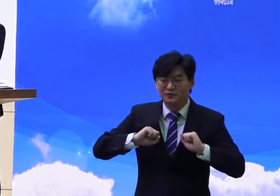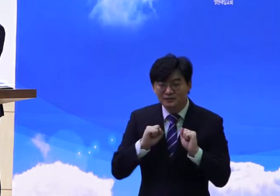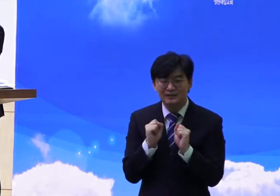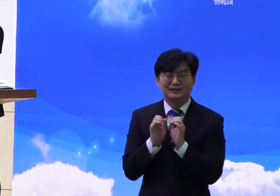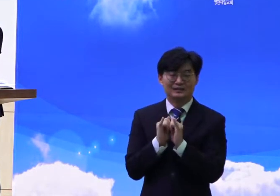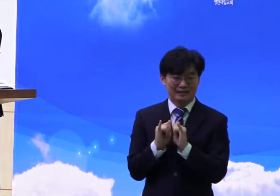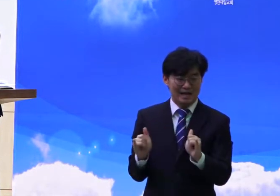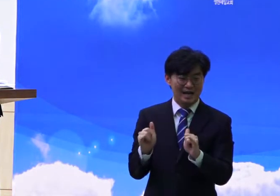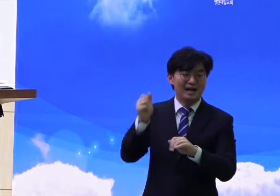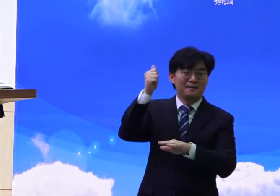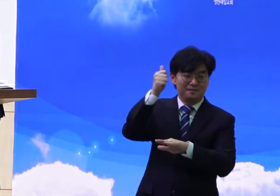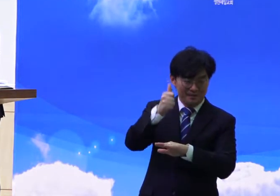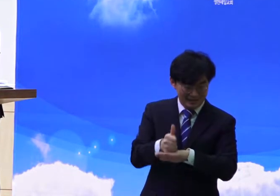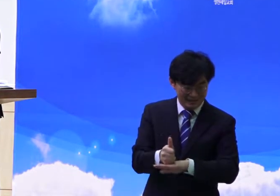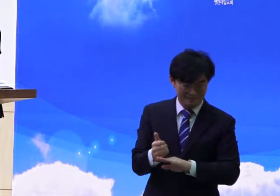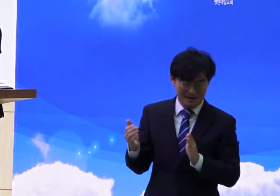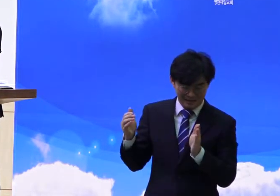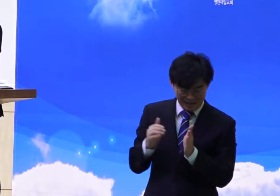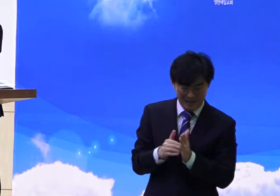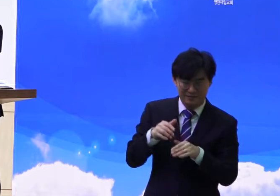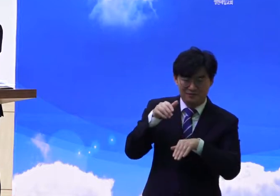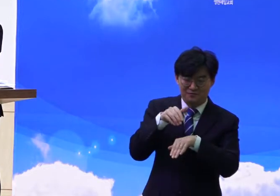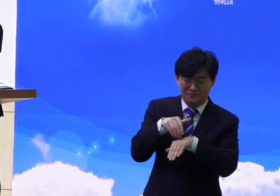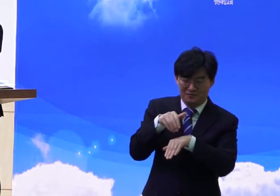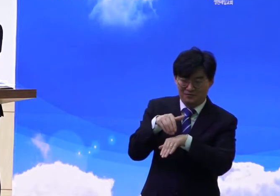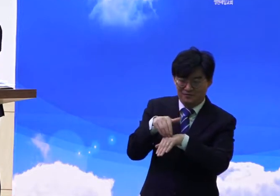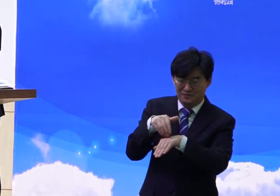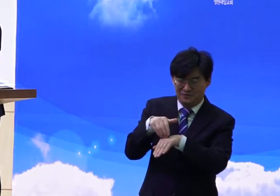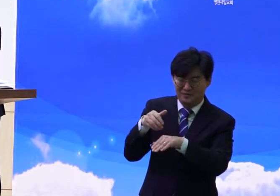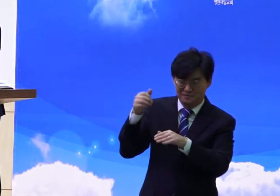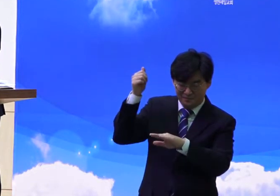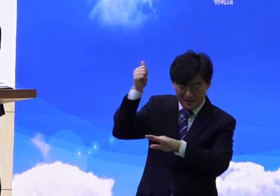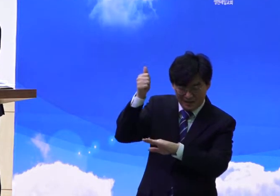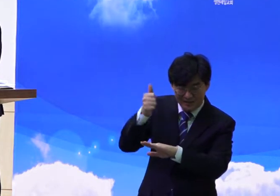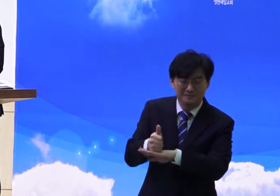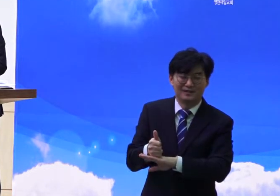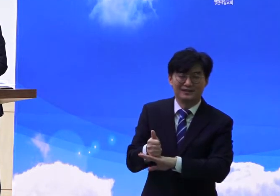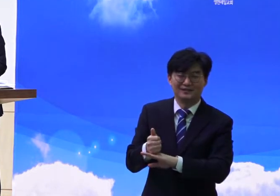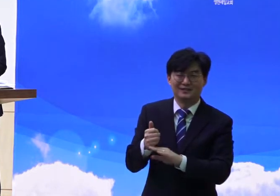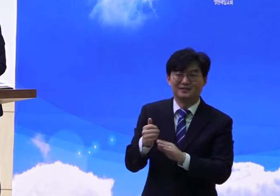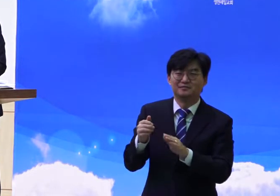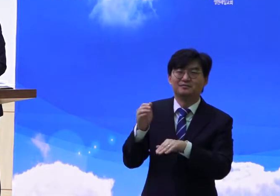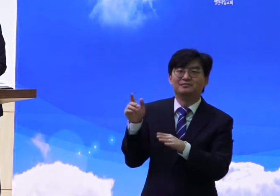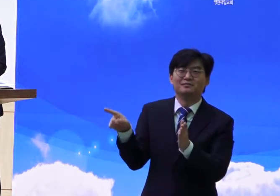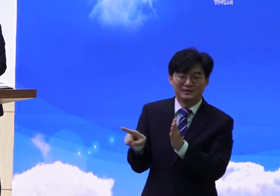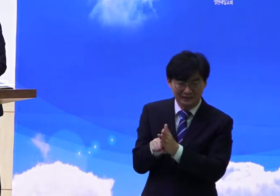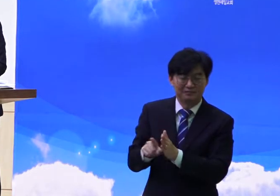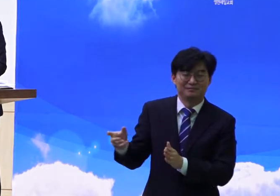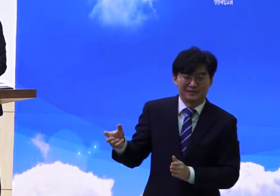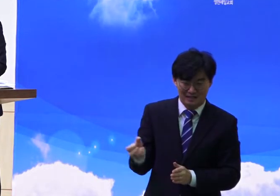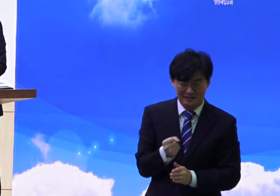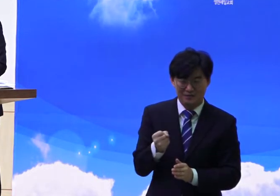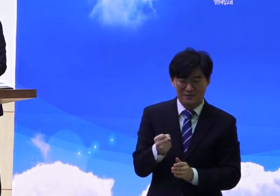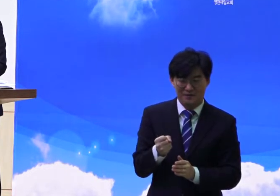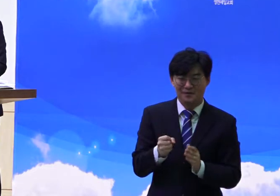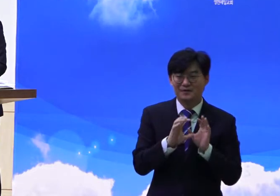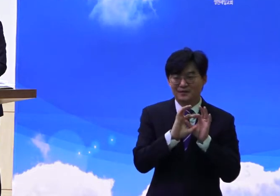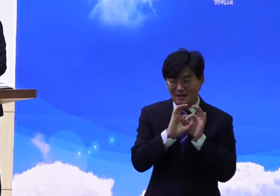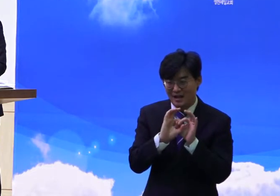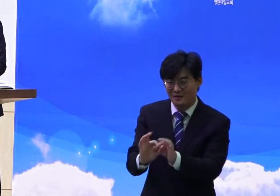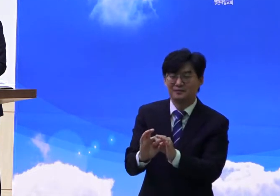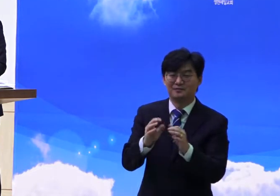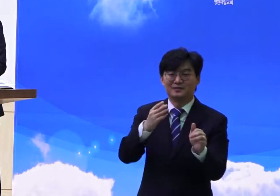길을 끝까지 갈 수 있습니다. 저와 여러분에게 그런 단순한 믿음, 주님을 향한 정말 포기하지